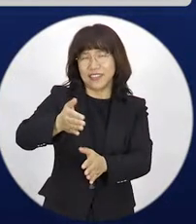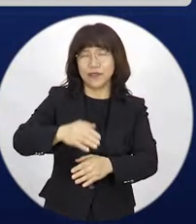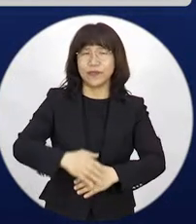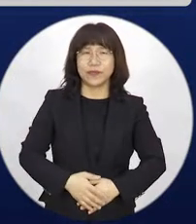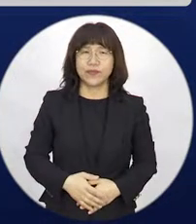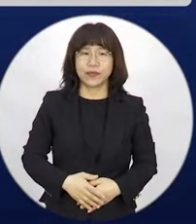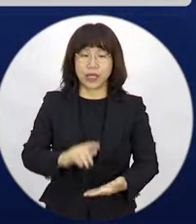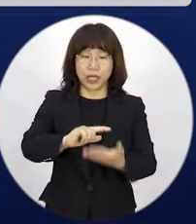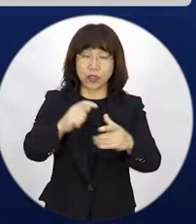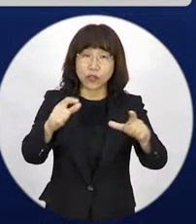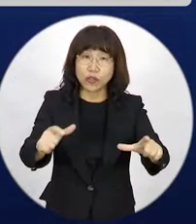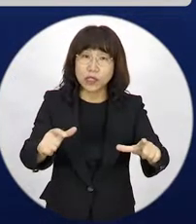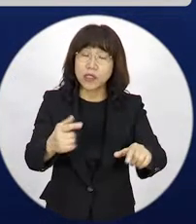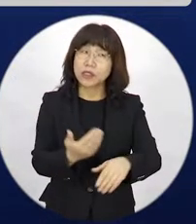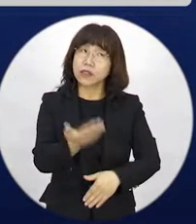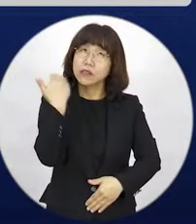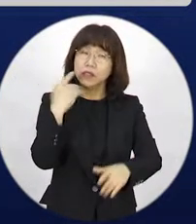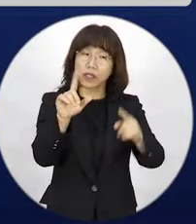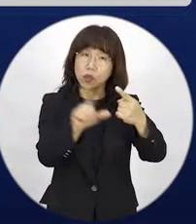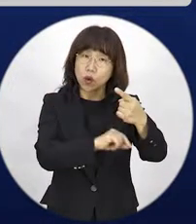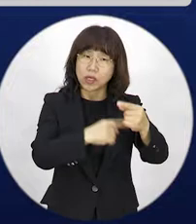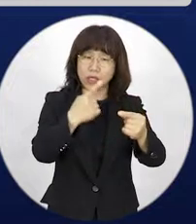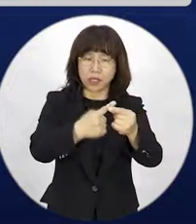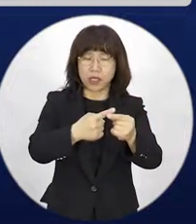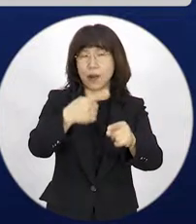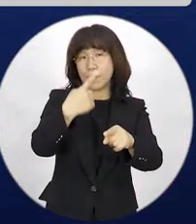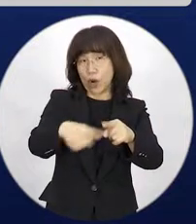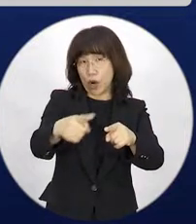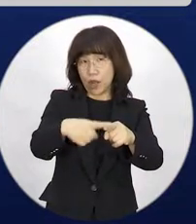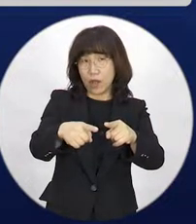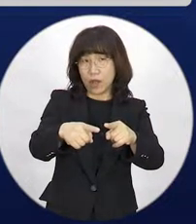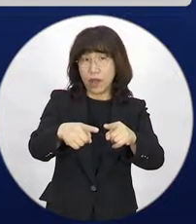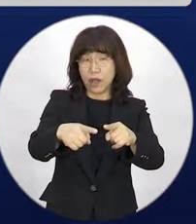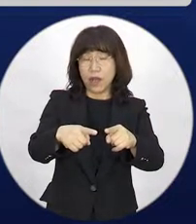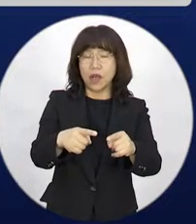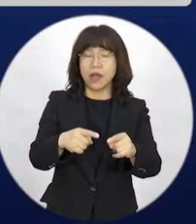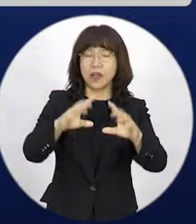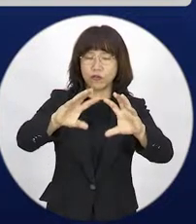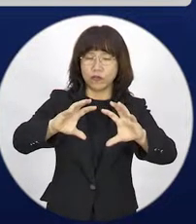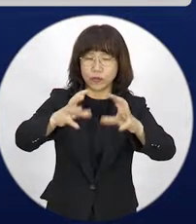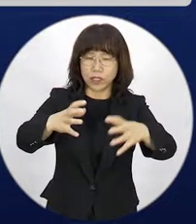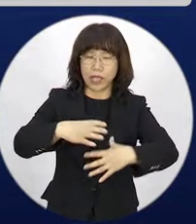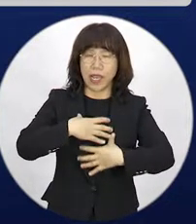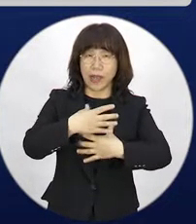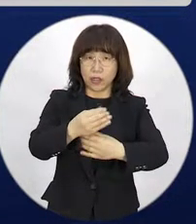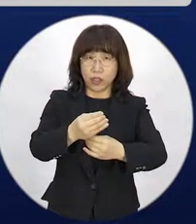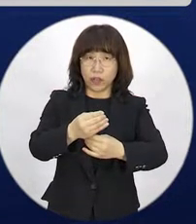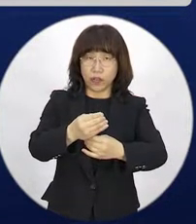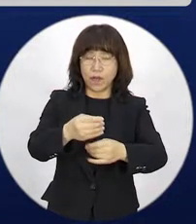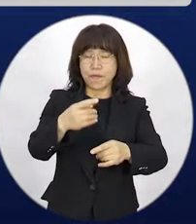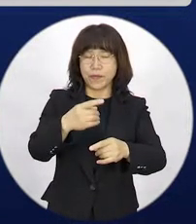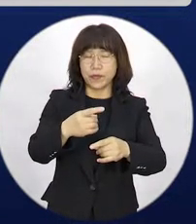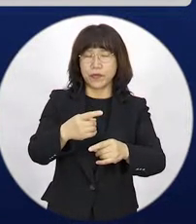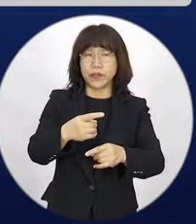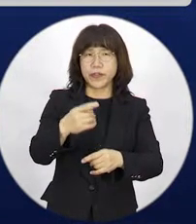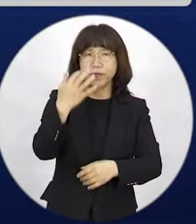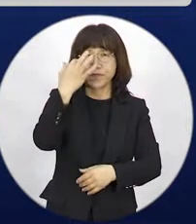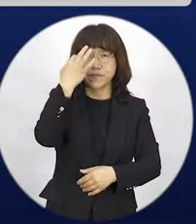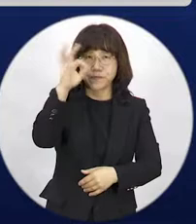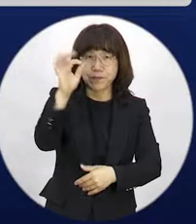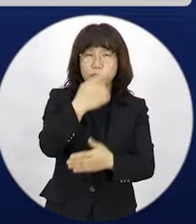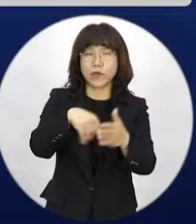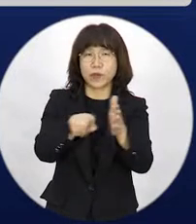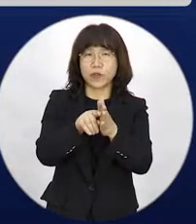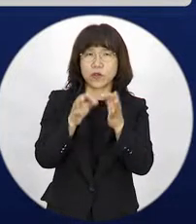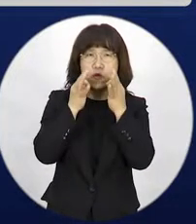강서구는 지난 1월 1차 실사평가를 받는 등 국제안전도시 공인을 받기 위한 다양한 노력들을 펼쳐왔는데요.